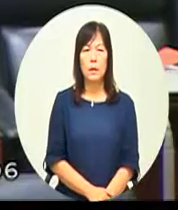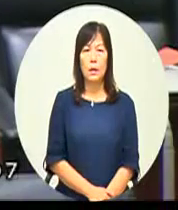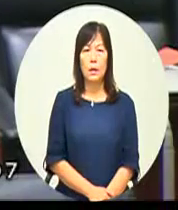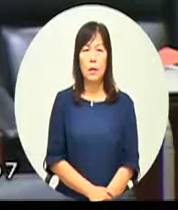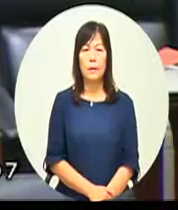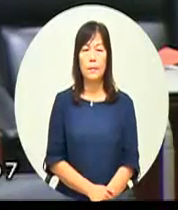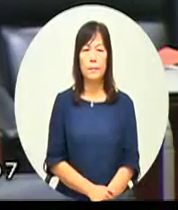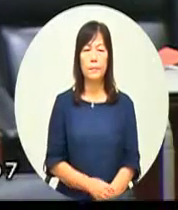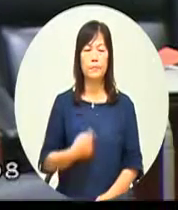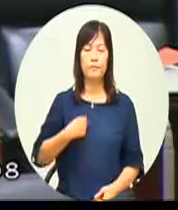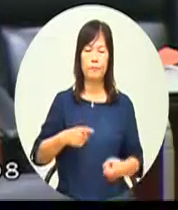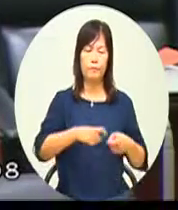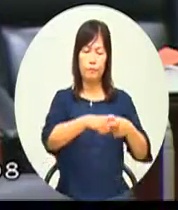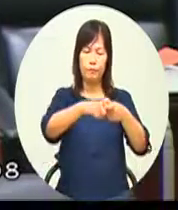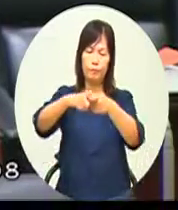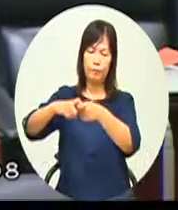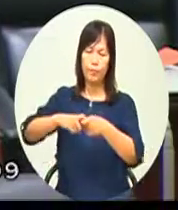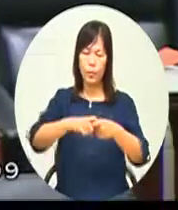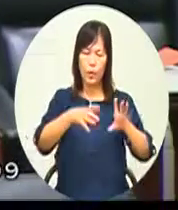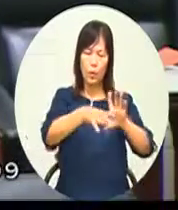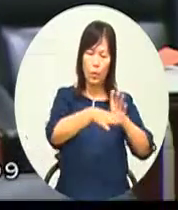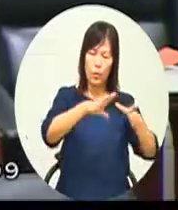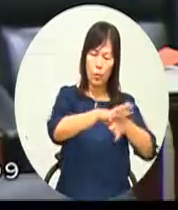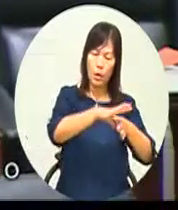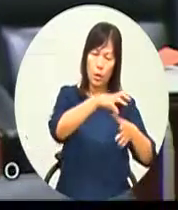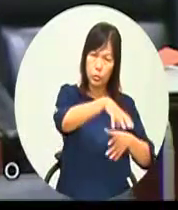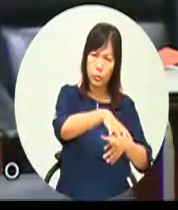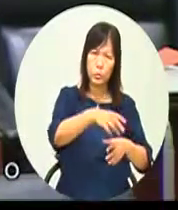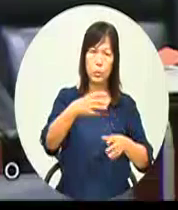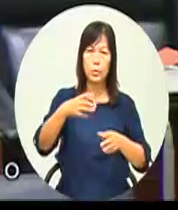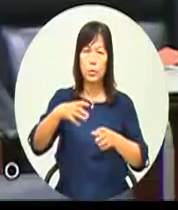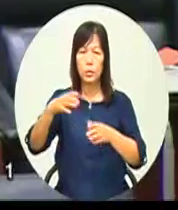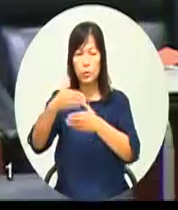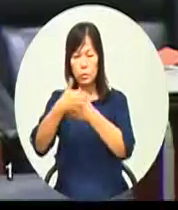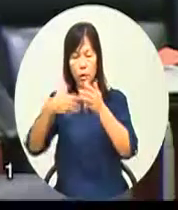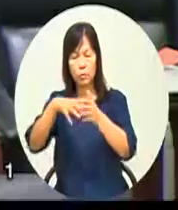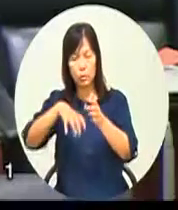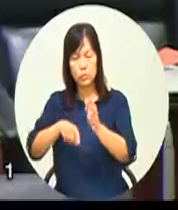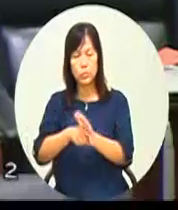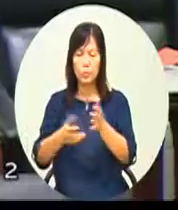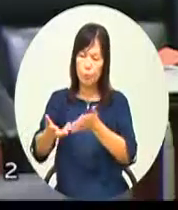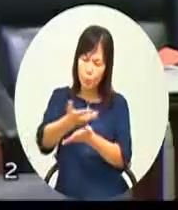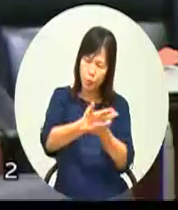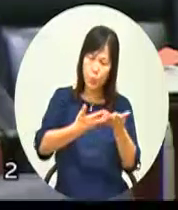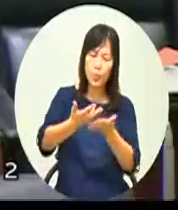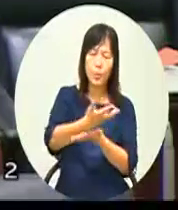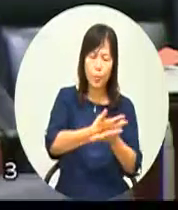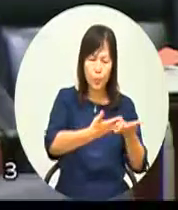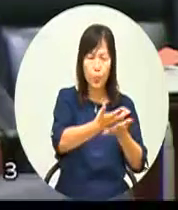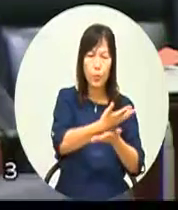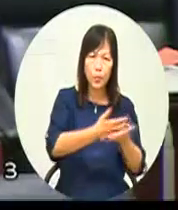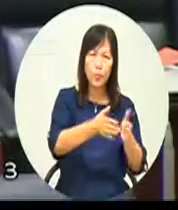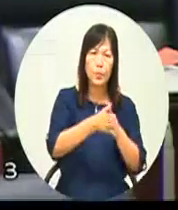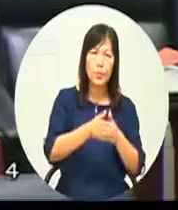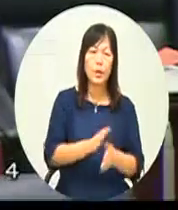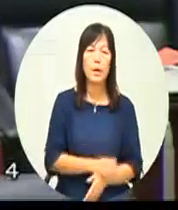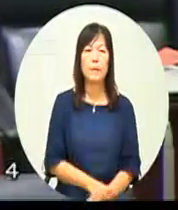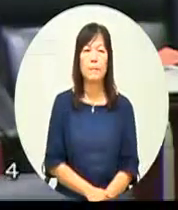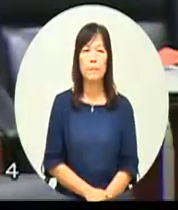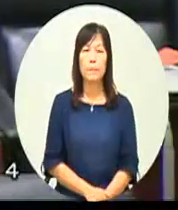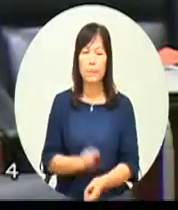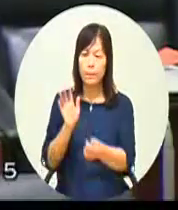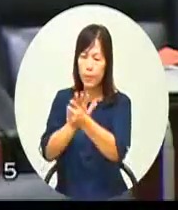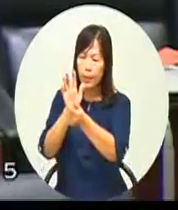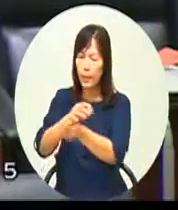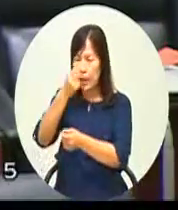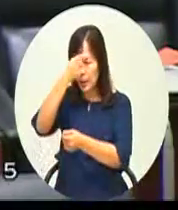结合我们的文化局还有交通局，然后来彼此来互动，然后为我们的 凤山县的